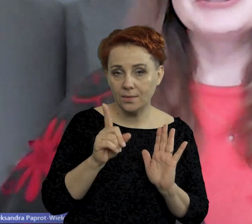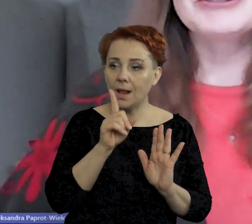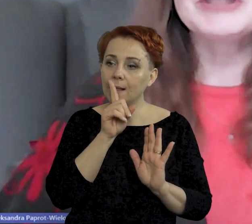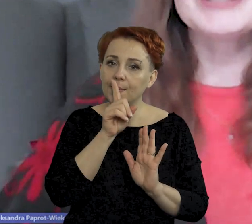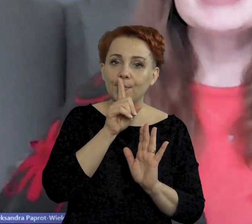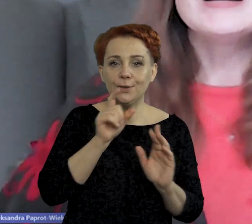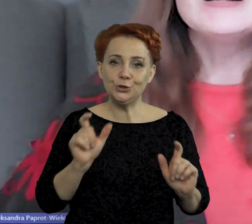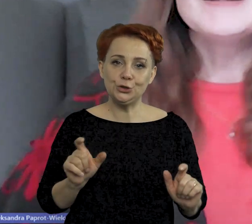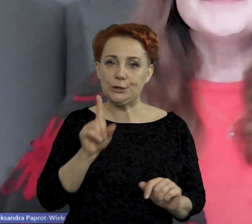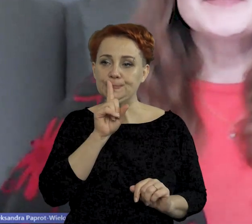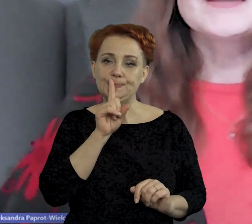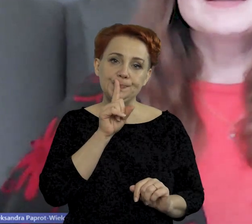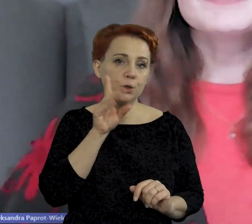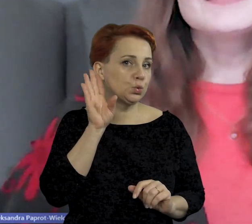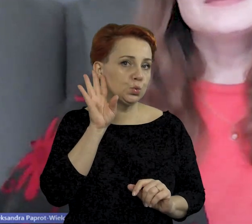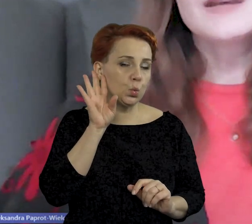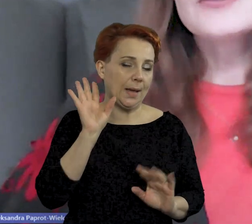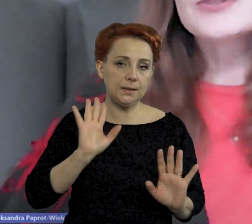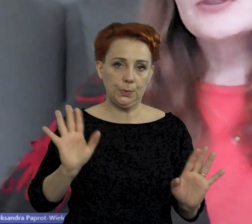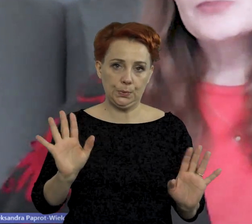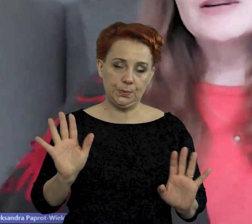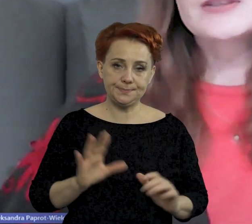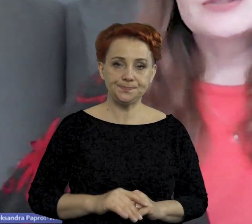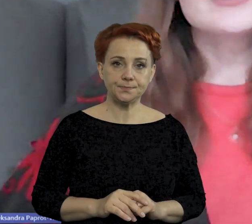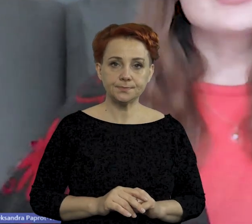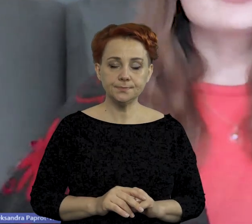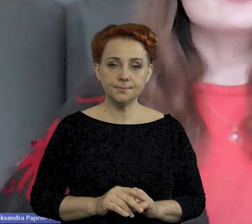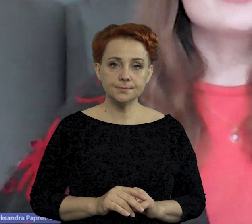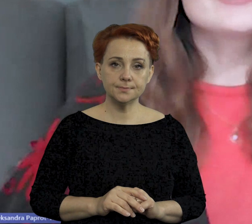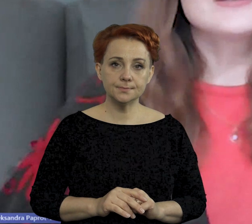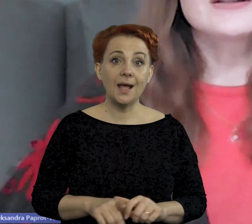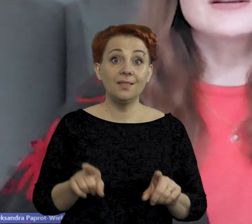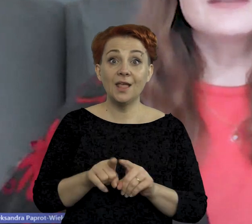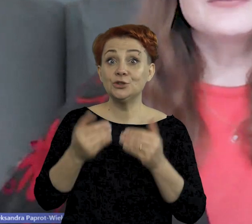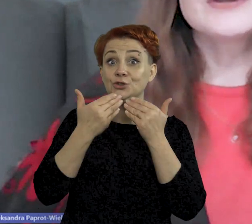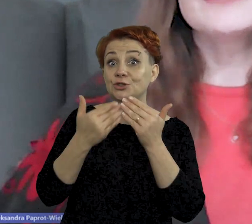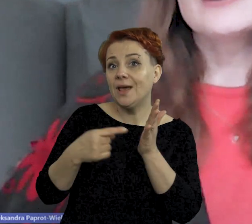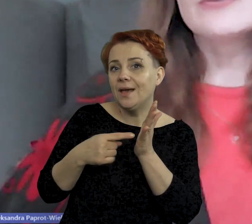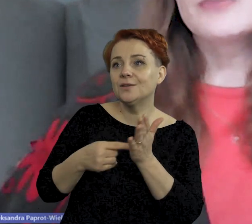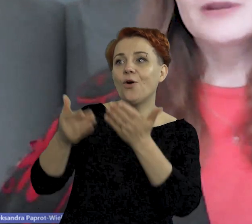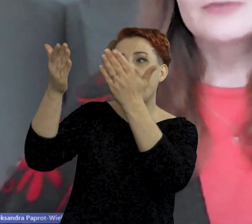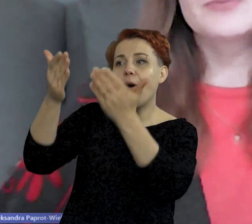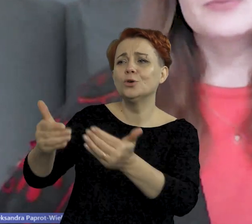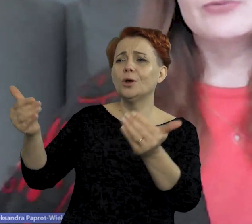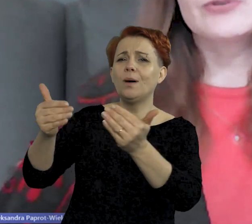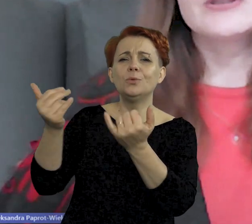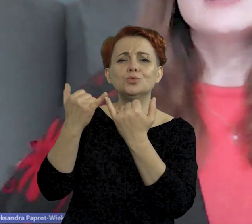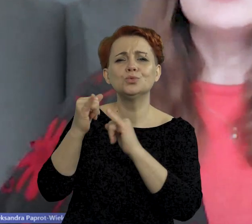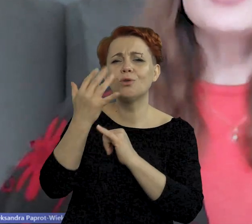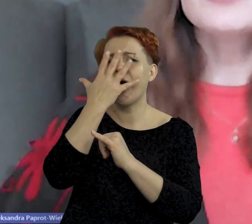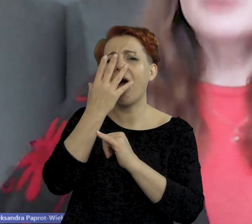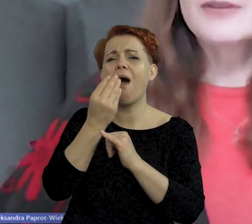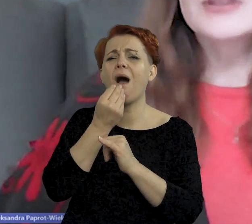cicho, cicho siedzieć. Ale to wszystko pozwala rzeczywiście też rozmówcy na takie wywołanie wielu obrazów z